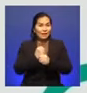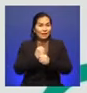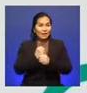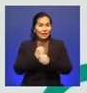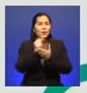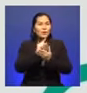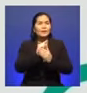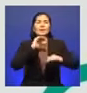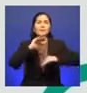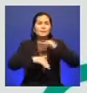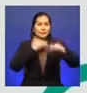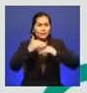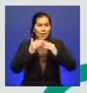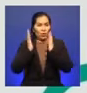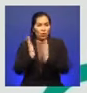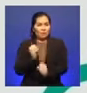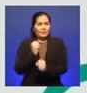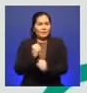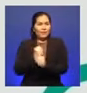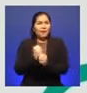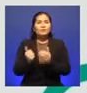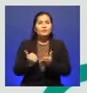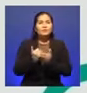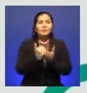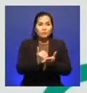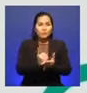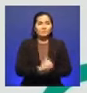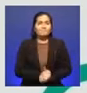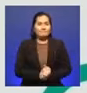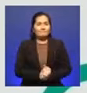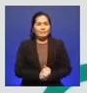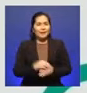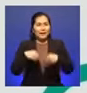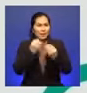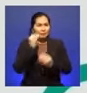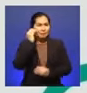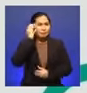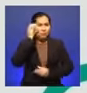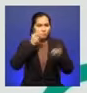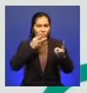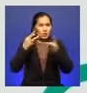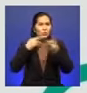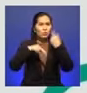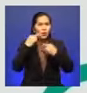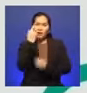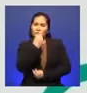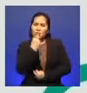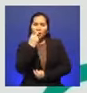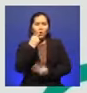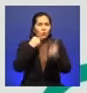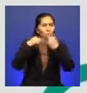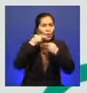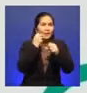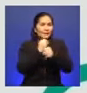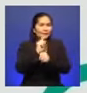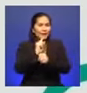าพของผู้ช่วยเหลือเจ้าพนักงานซึ่งเป็นผู้ต้องขังเนี่ยนะคะให้มีความรู้เรื่องการดูแลสุขภาพช่องปากมีทักษ